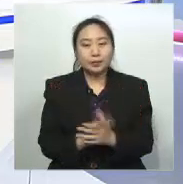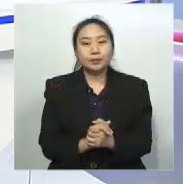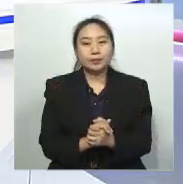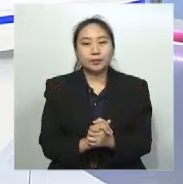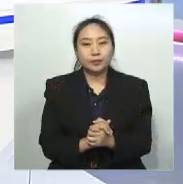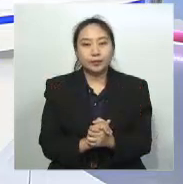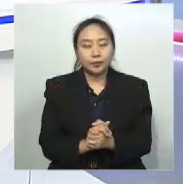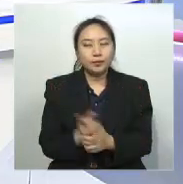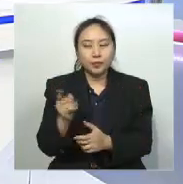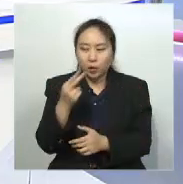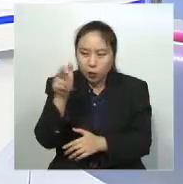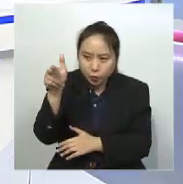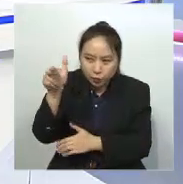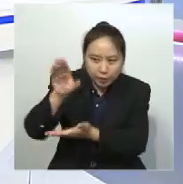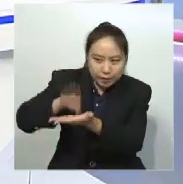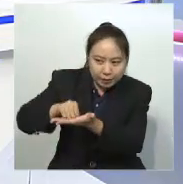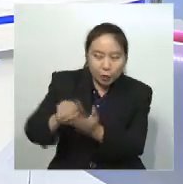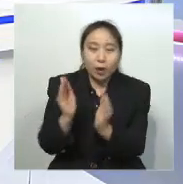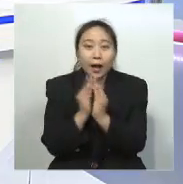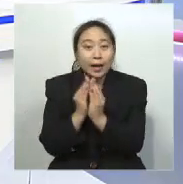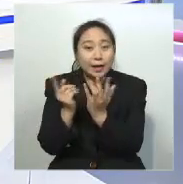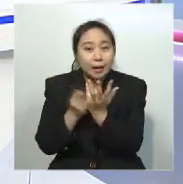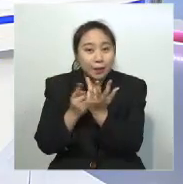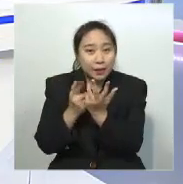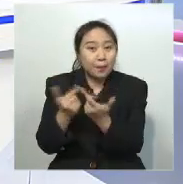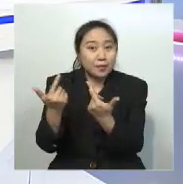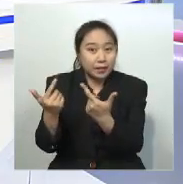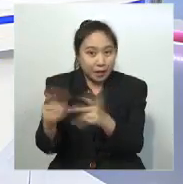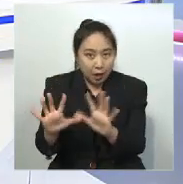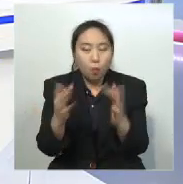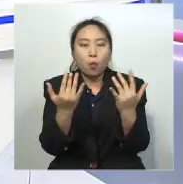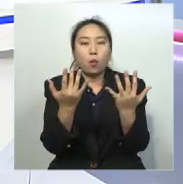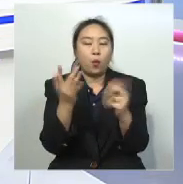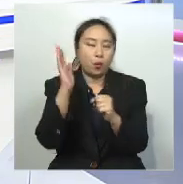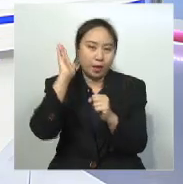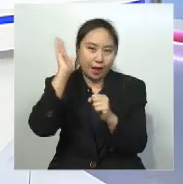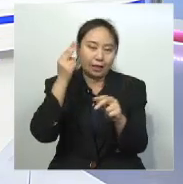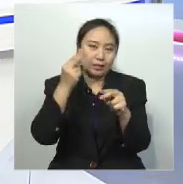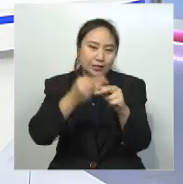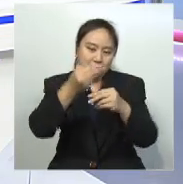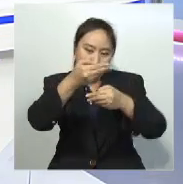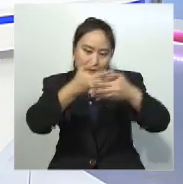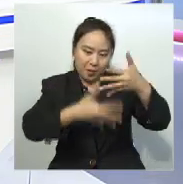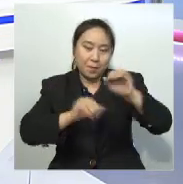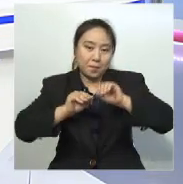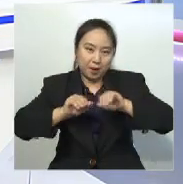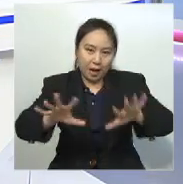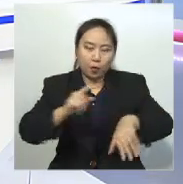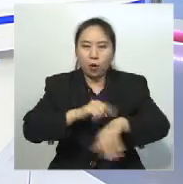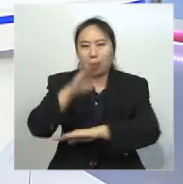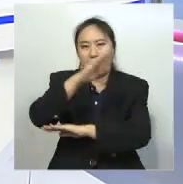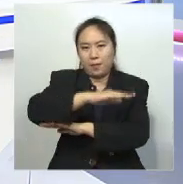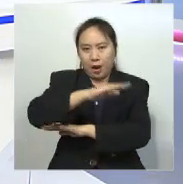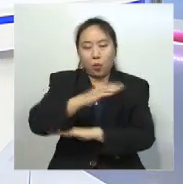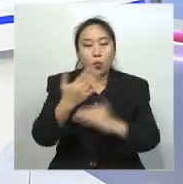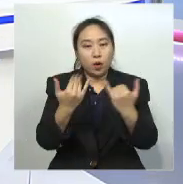ลิลิยาคุณลิลิยาก็ติดตามอยู่เรื่องของการนับคะแนนที่เสร็จแล้วเนี่ยเดี๋ยวจะแถลงเรื่องของรายชื่อประมาณช่วงบ่ายวันนี้ช่วงเย็